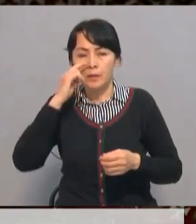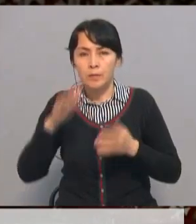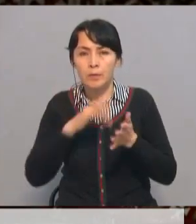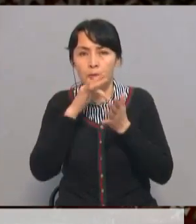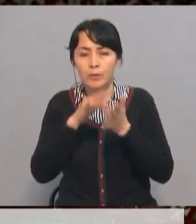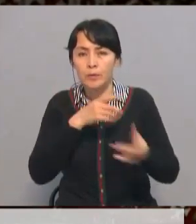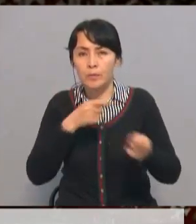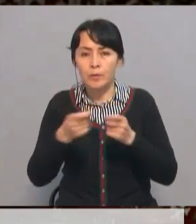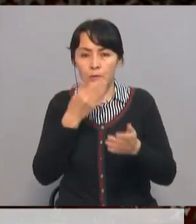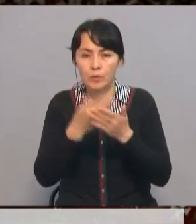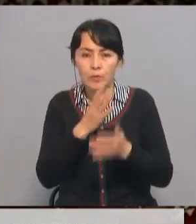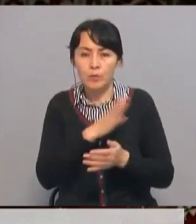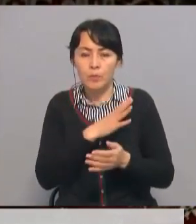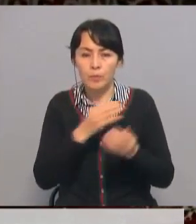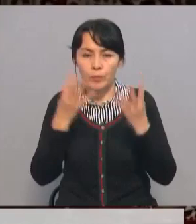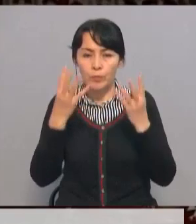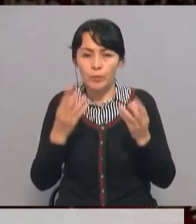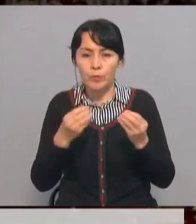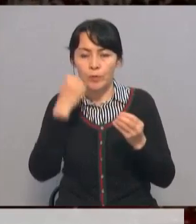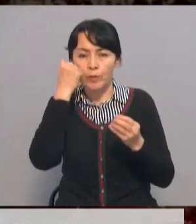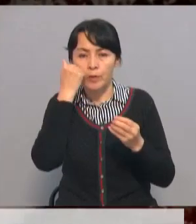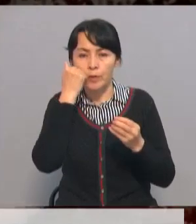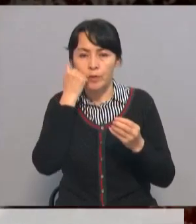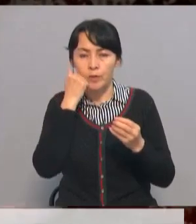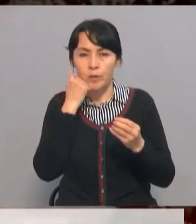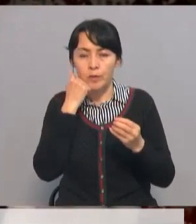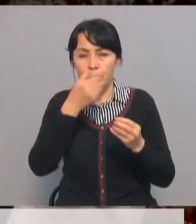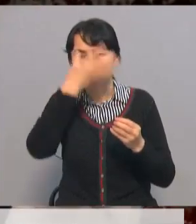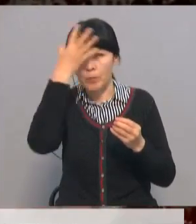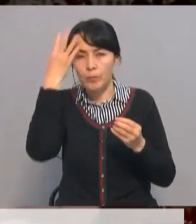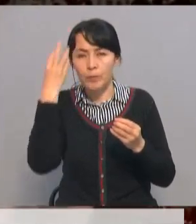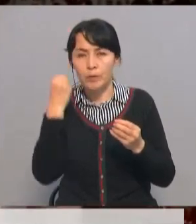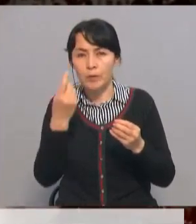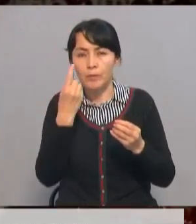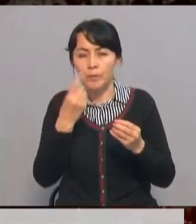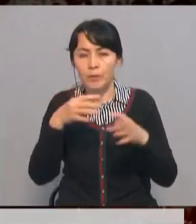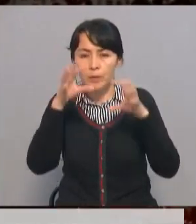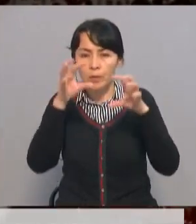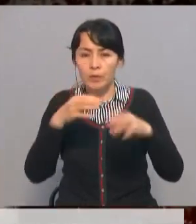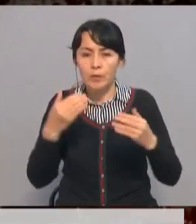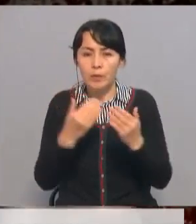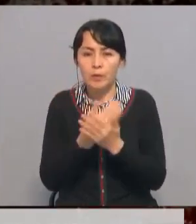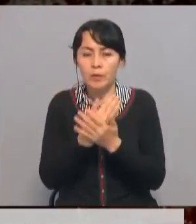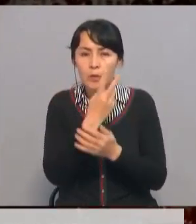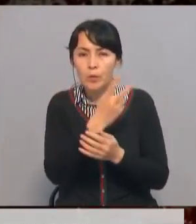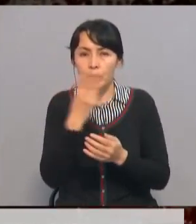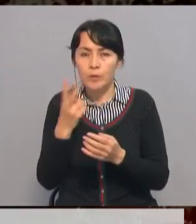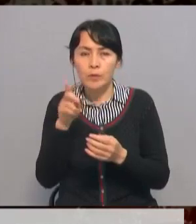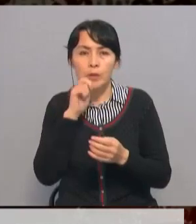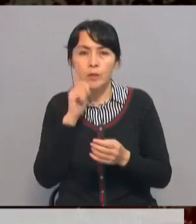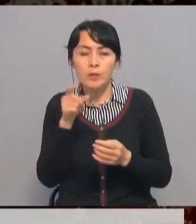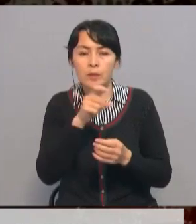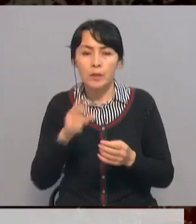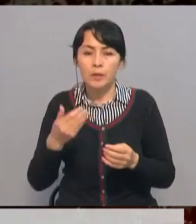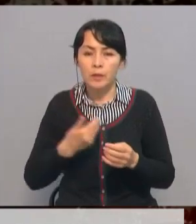туризм басқармасынан ұсыныс түсті. Бүгін осы ескіріп ұмытылып бара жатқан бір дәстүрді жаңартайықшы, көрсетейікші жастарға